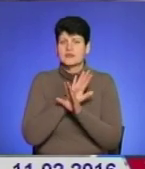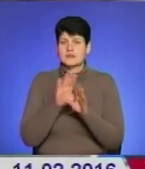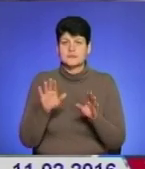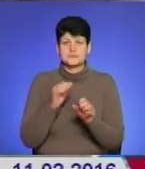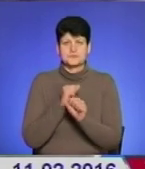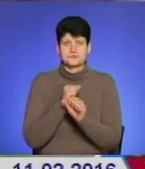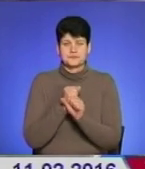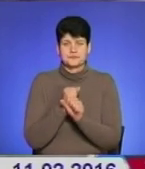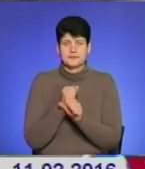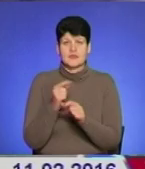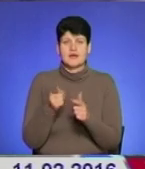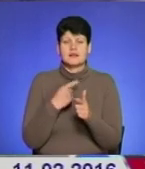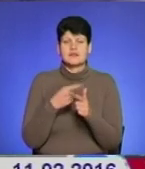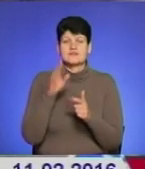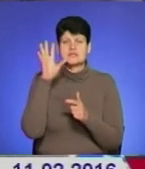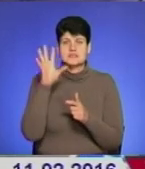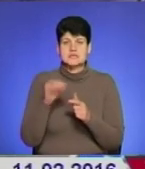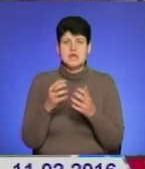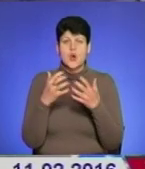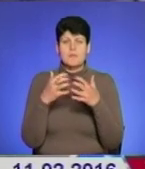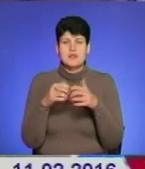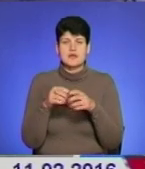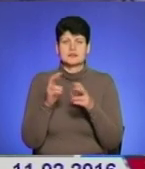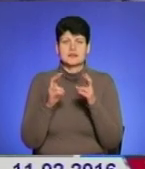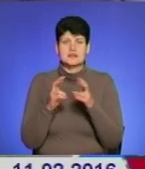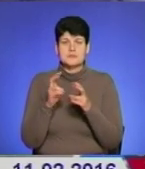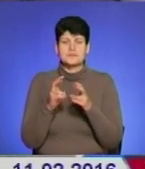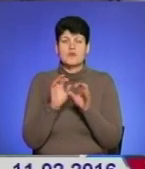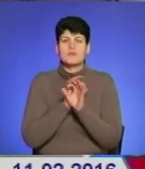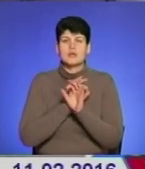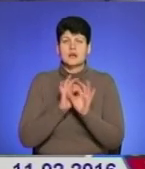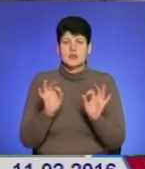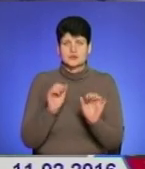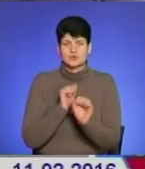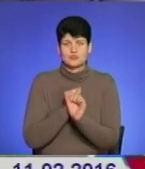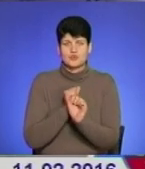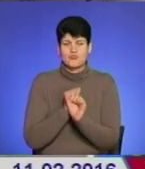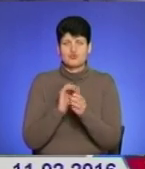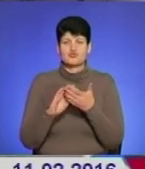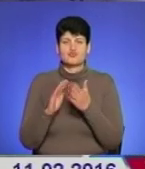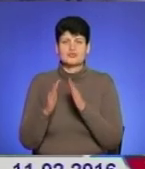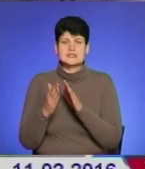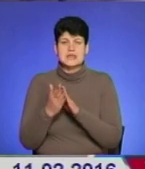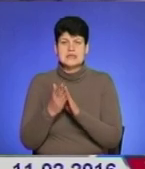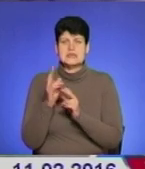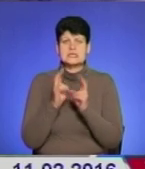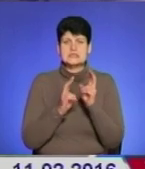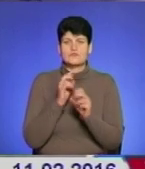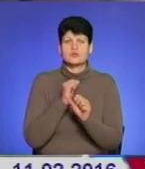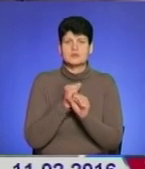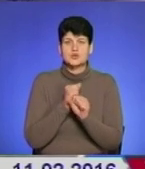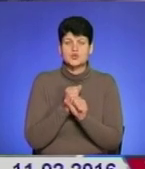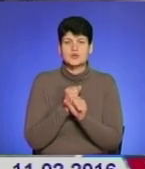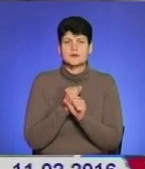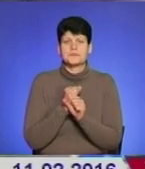функціонувало, але все обладнання, устаткування в прекрасному робочому стані. Завод працює,